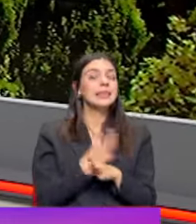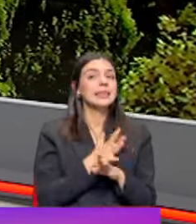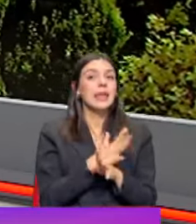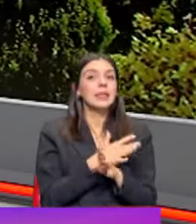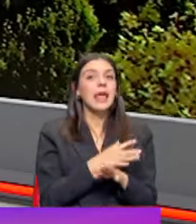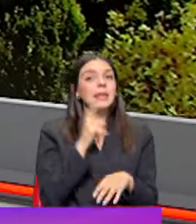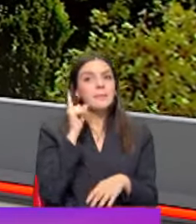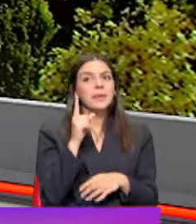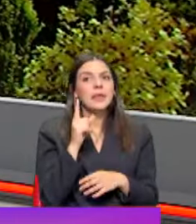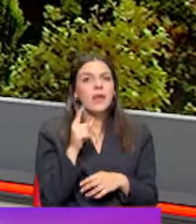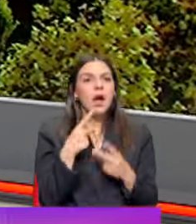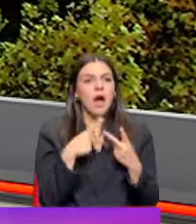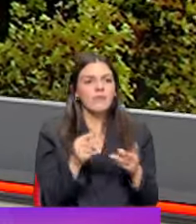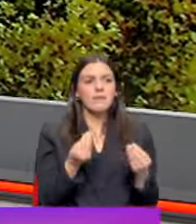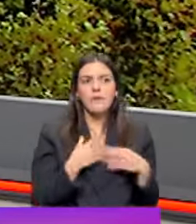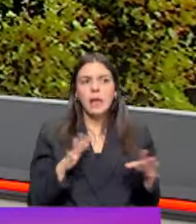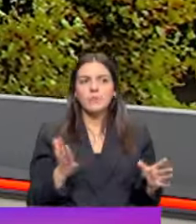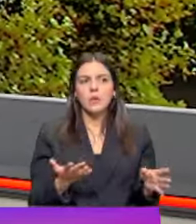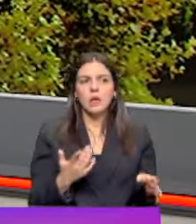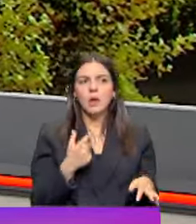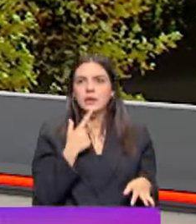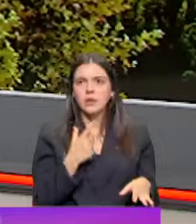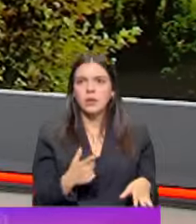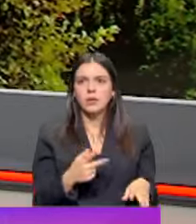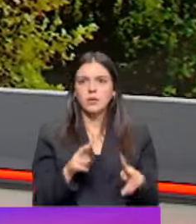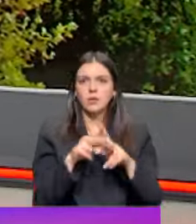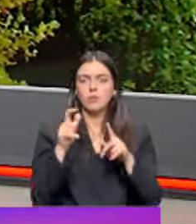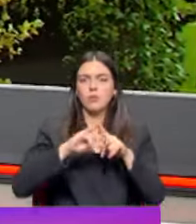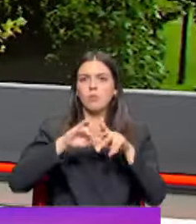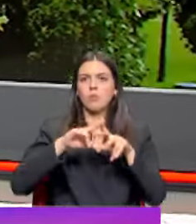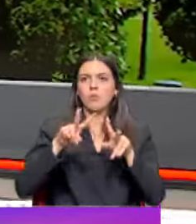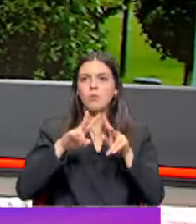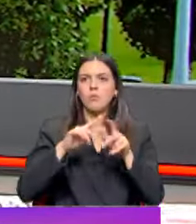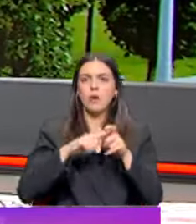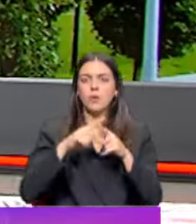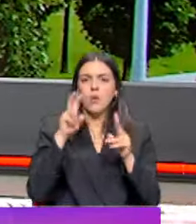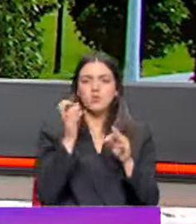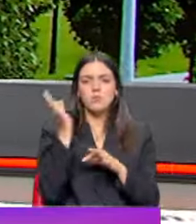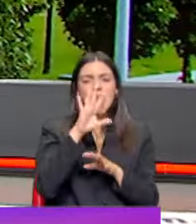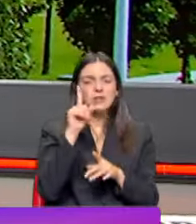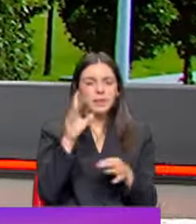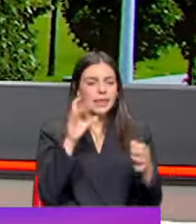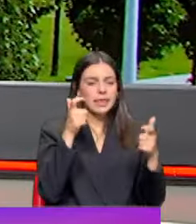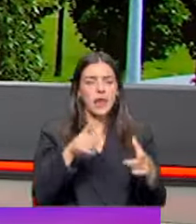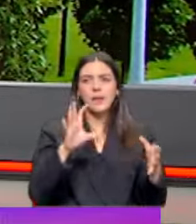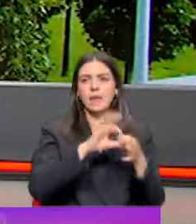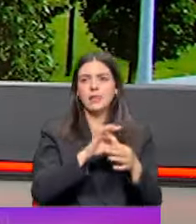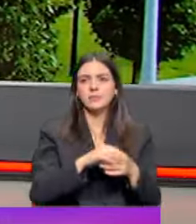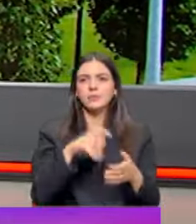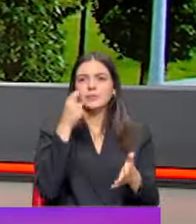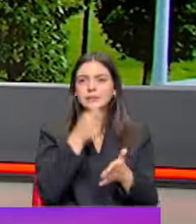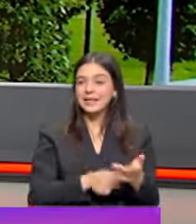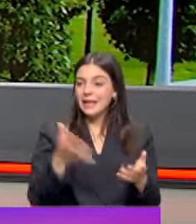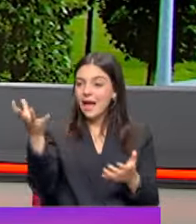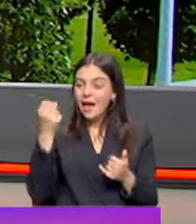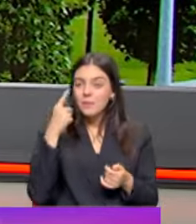bir genel af vermiyorlar diyerekten Muhammed Bey, Muhammed Çelik konuyu bambaşka bir yere bağlamış. Satın alma